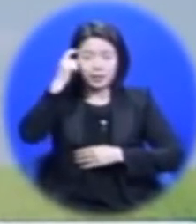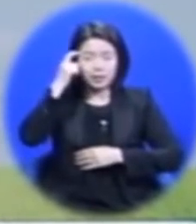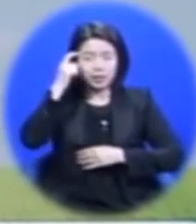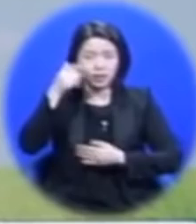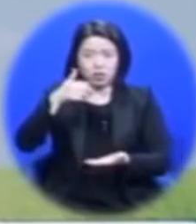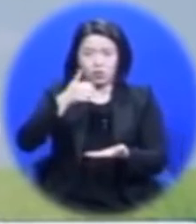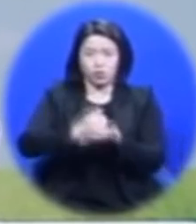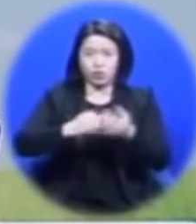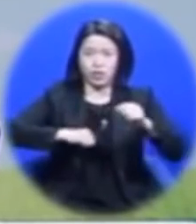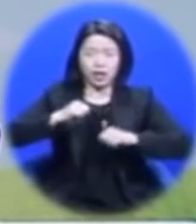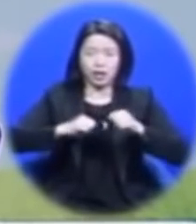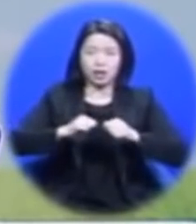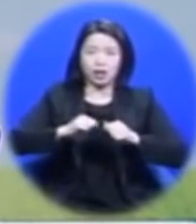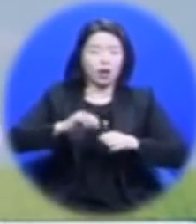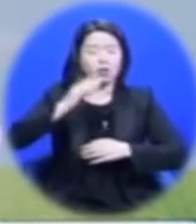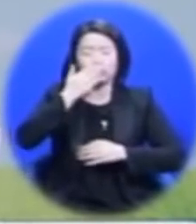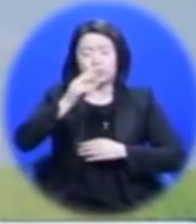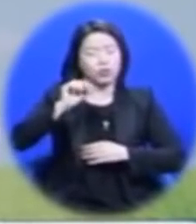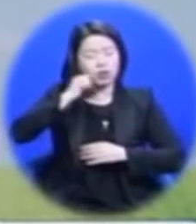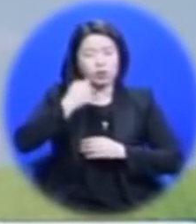할 수가 없어요.